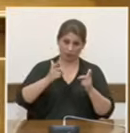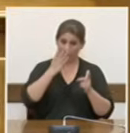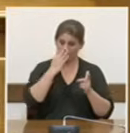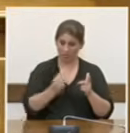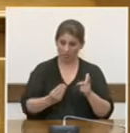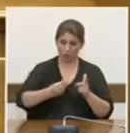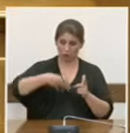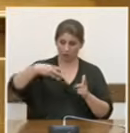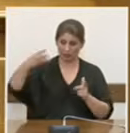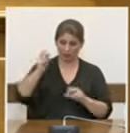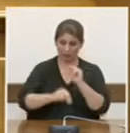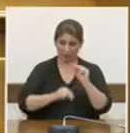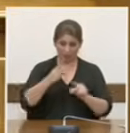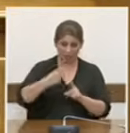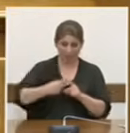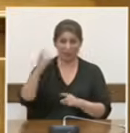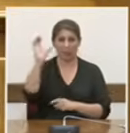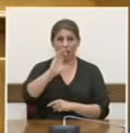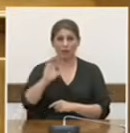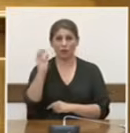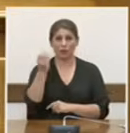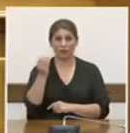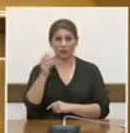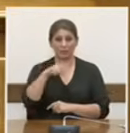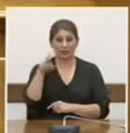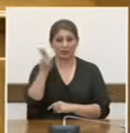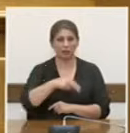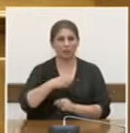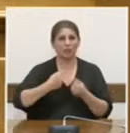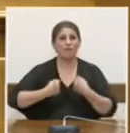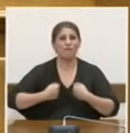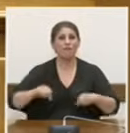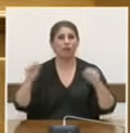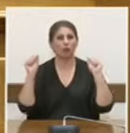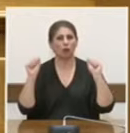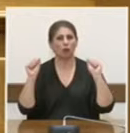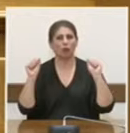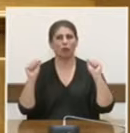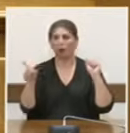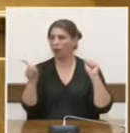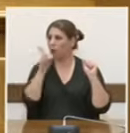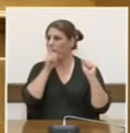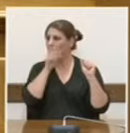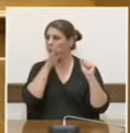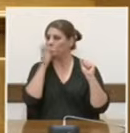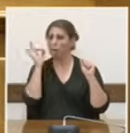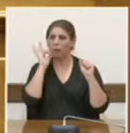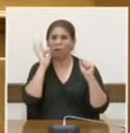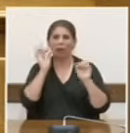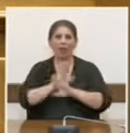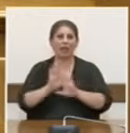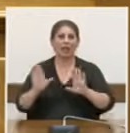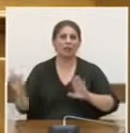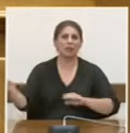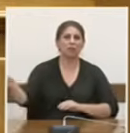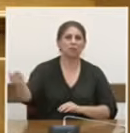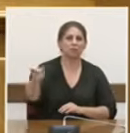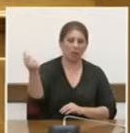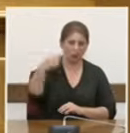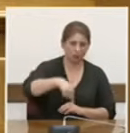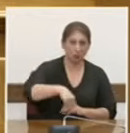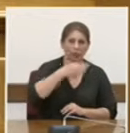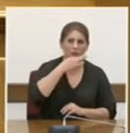ψηφίσουν Έλληνες ευρωβουλευτές την κατάργηση του βέτο. Και κανένας δεν μιλάει. Κανείς. Έρχονται εδώ, λένε τα δικά τους. Βέτο,